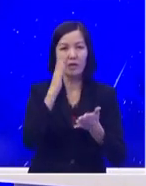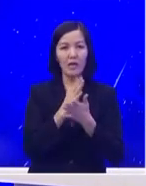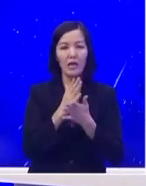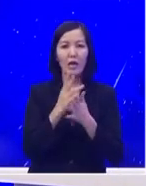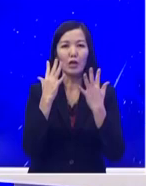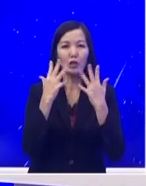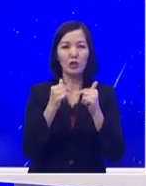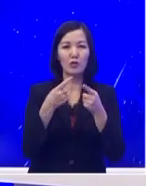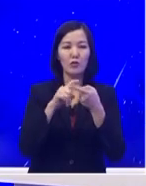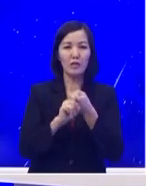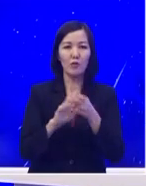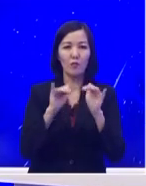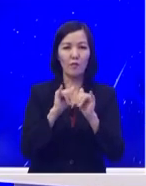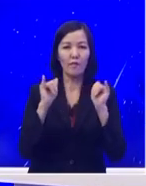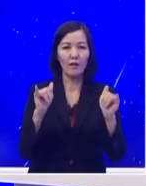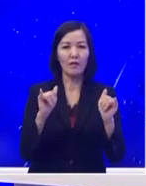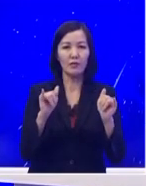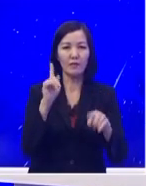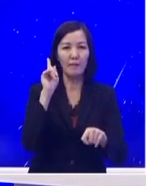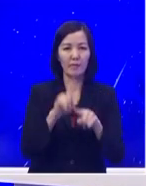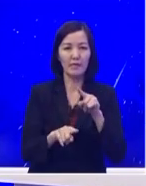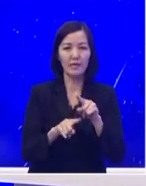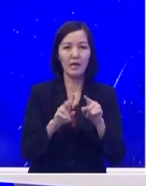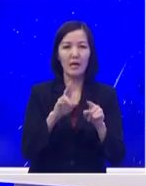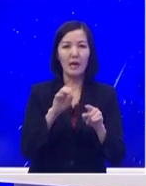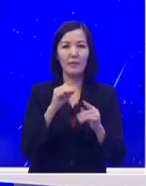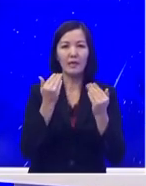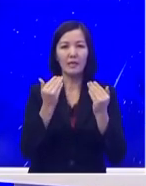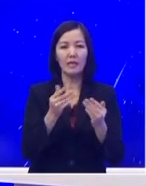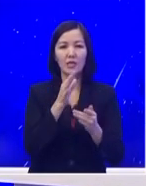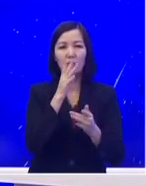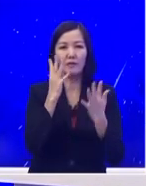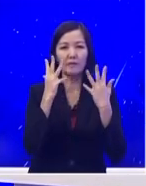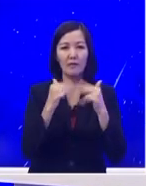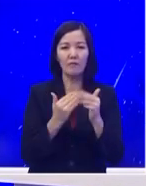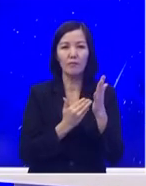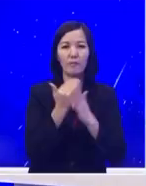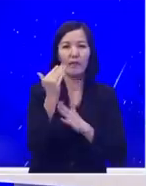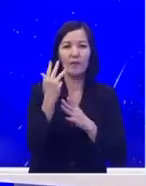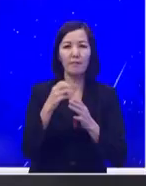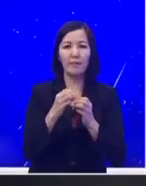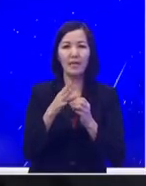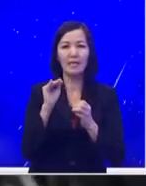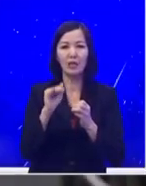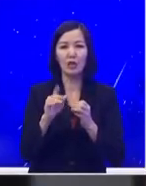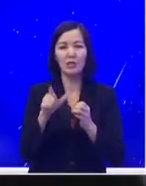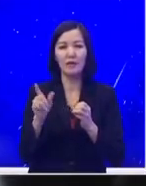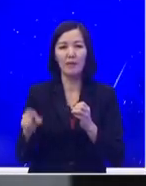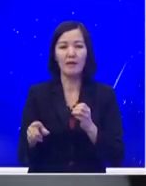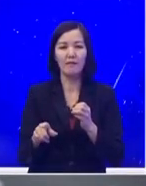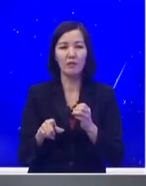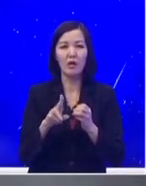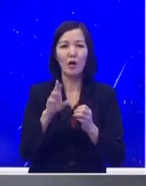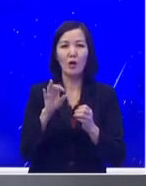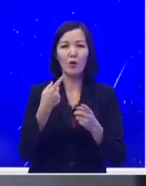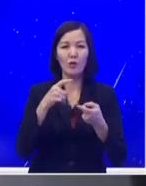зараженных увеличивается в геометрической прогрессии. На Апеннинах в настоящий момент насчитывается свыше 15 тысяч заболевших COVID-19.